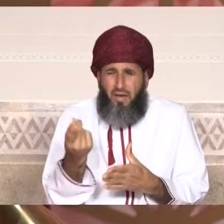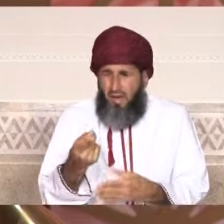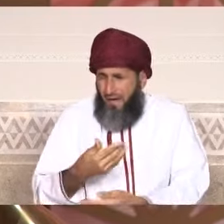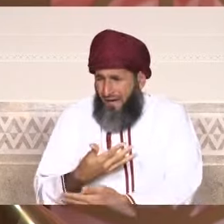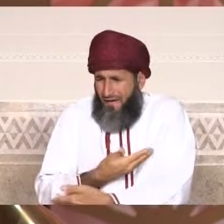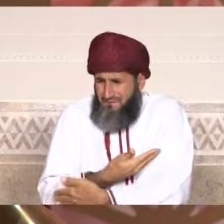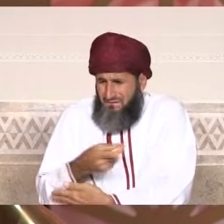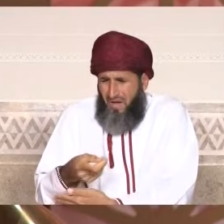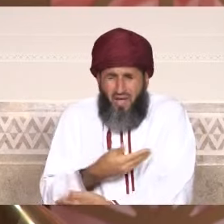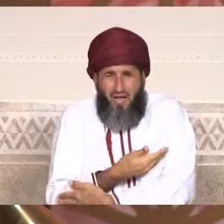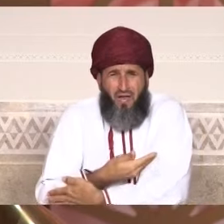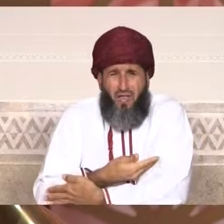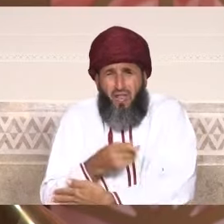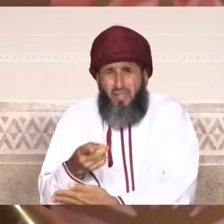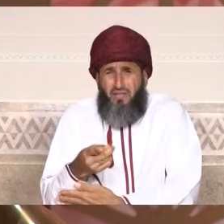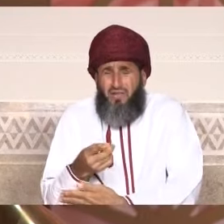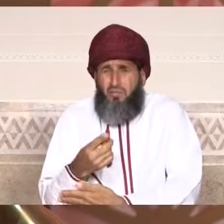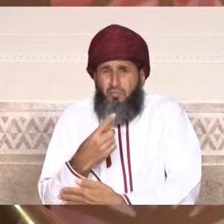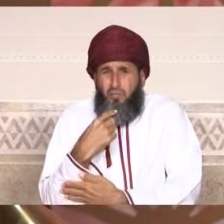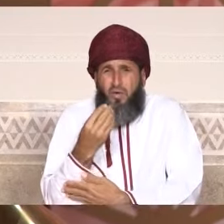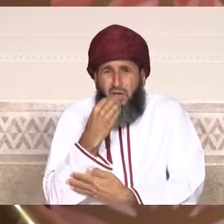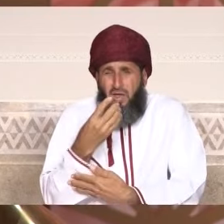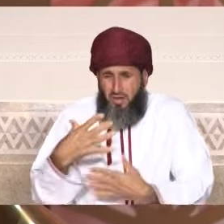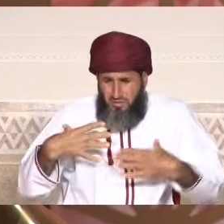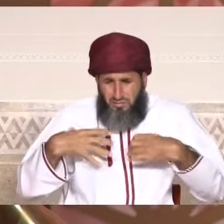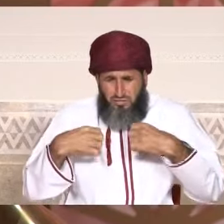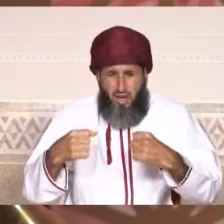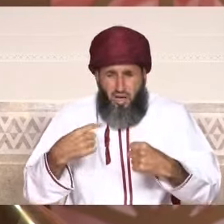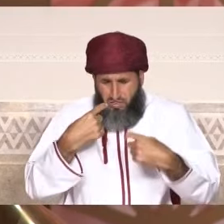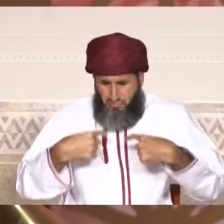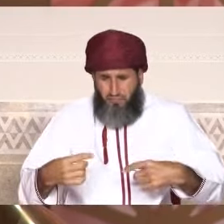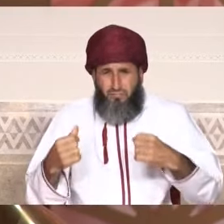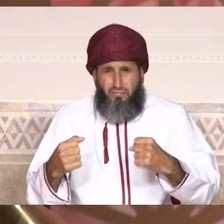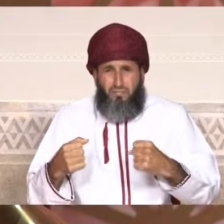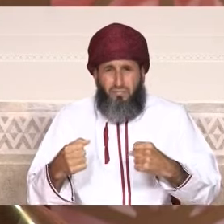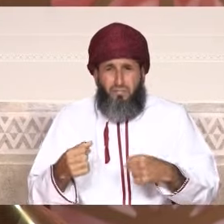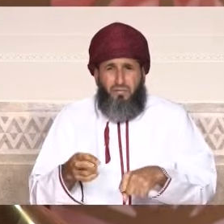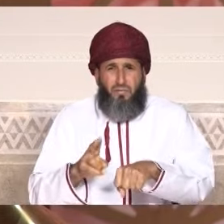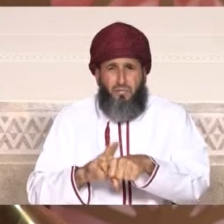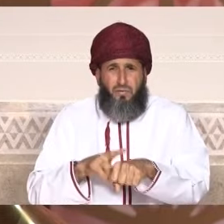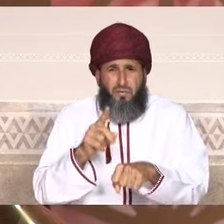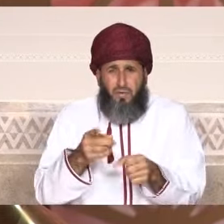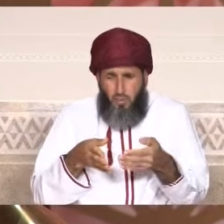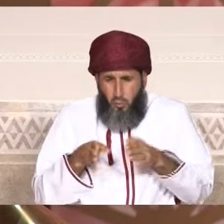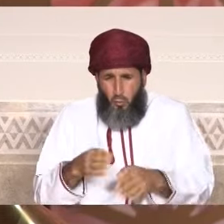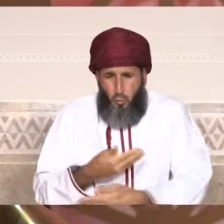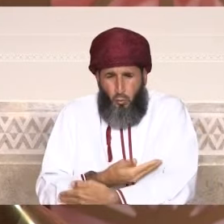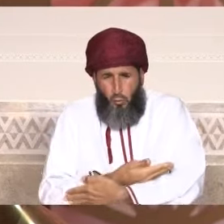لطفلها لوليدها الذي ترضعه وحفظا لصحتها وصحة مولودها